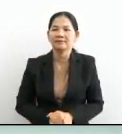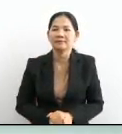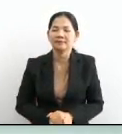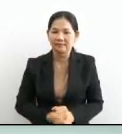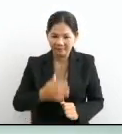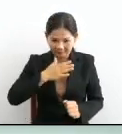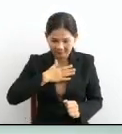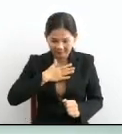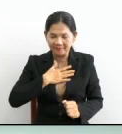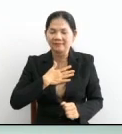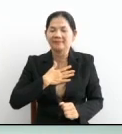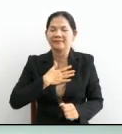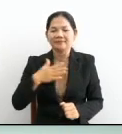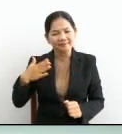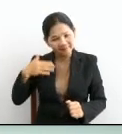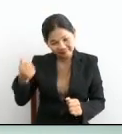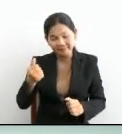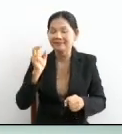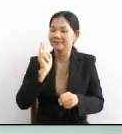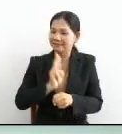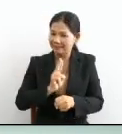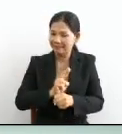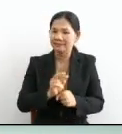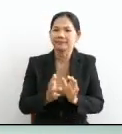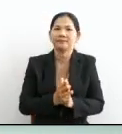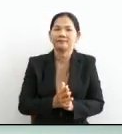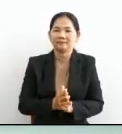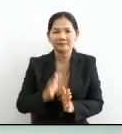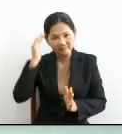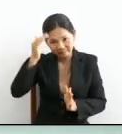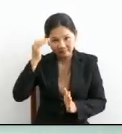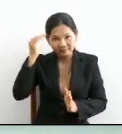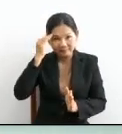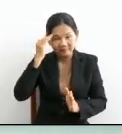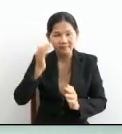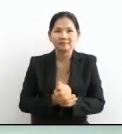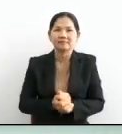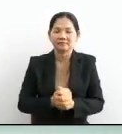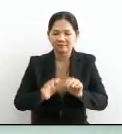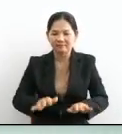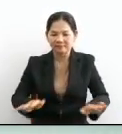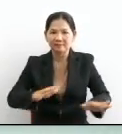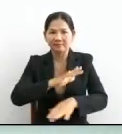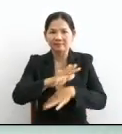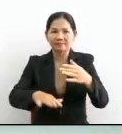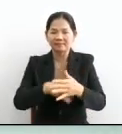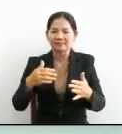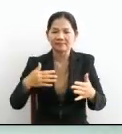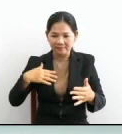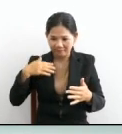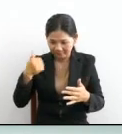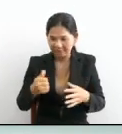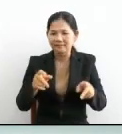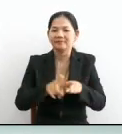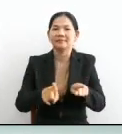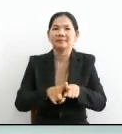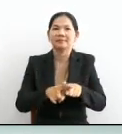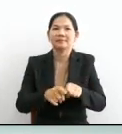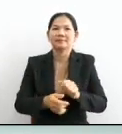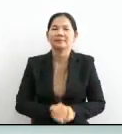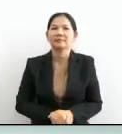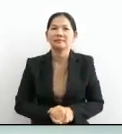Chà nẹ cổ rộp sọc xa bài thoảng bà đà tế nạ con. Chà hai nẹ cổ rộp xong không thá. Chà con tiền ọc nia nâng sọc xa bài đưa chi nẹ cổ rộp